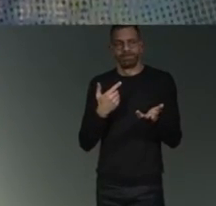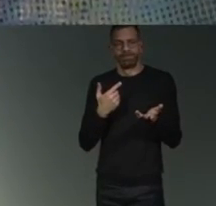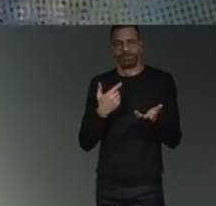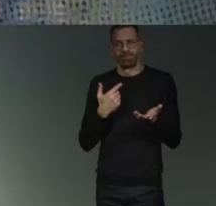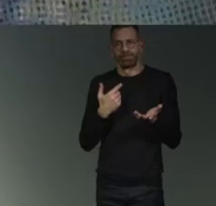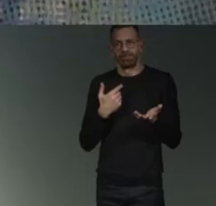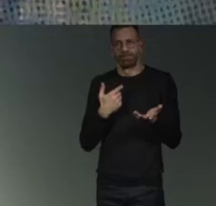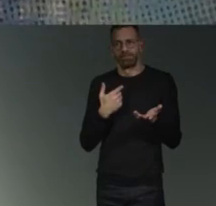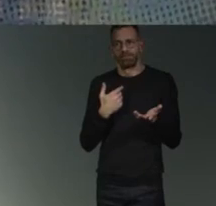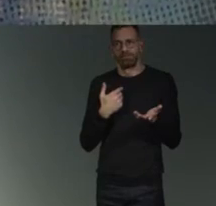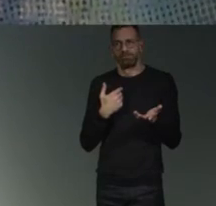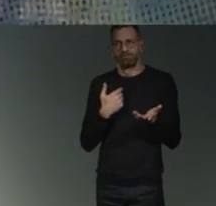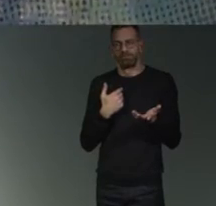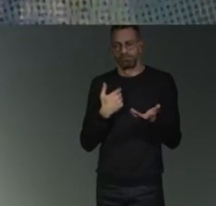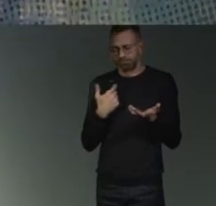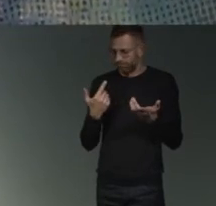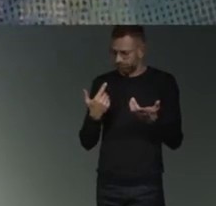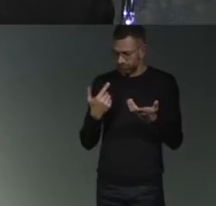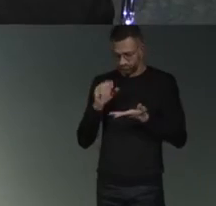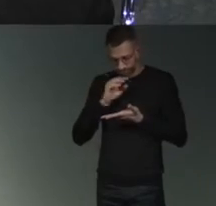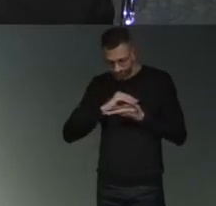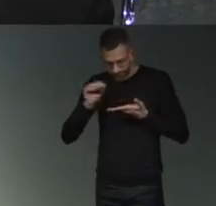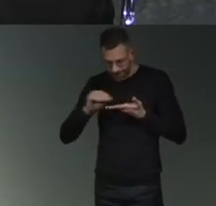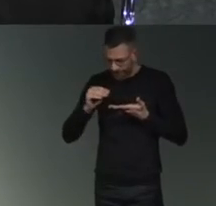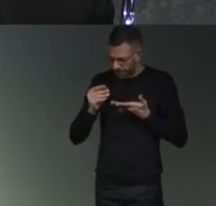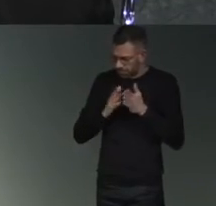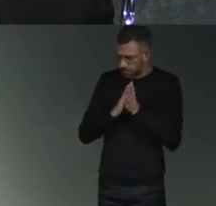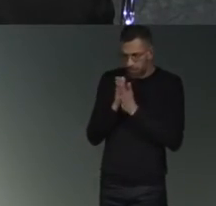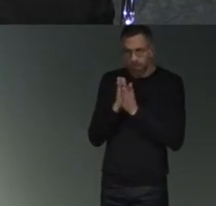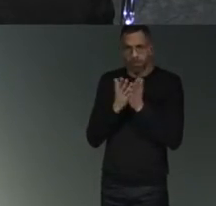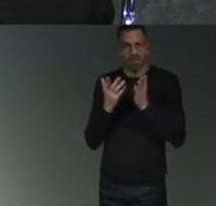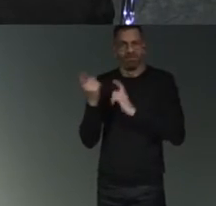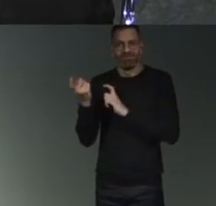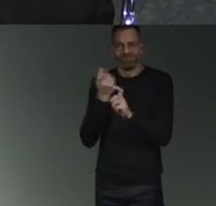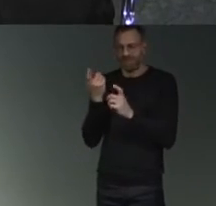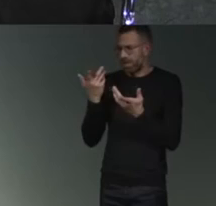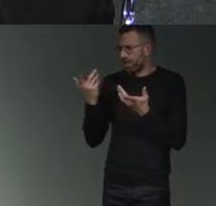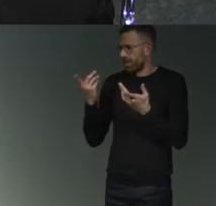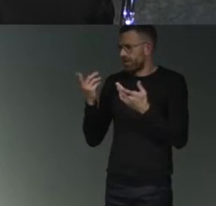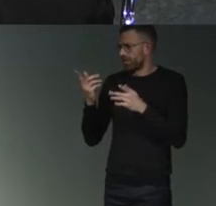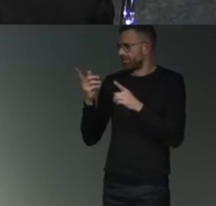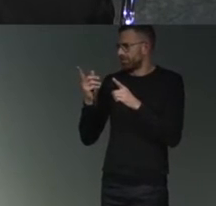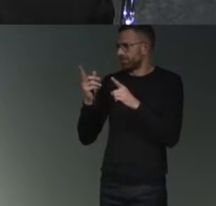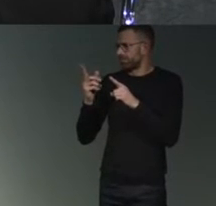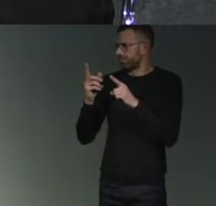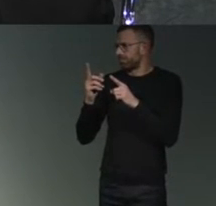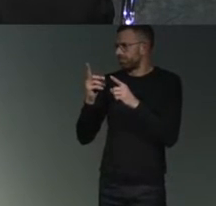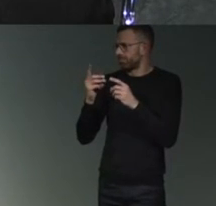donne envie d'écrire, c'est toujours des choses relevant